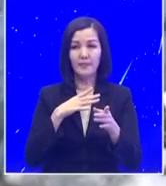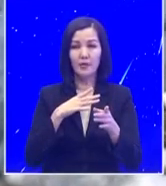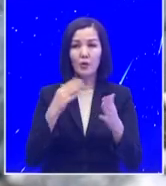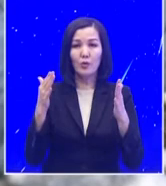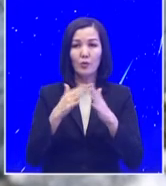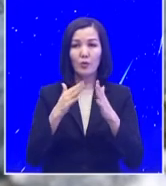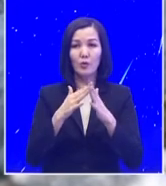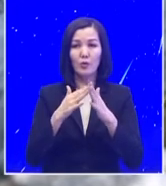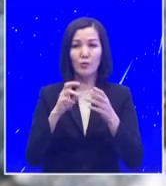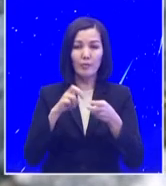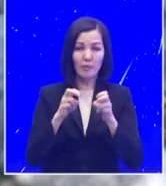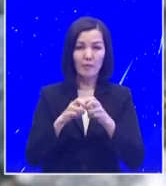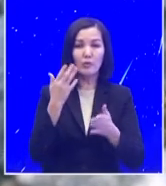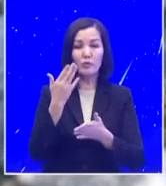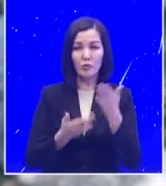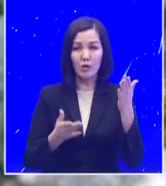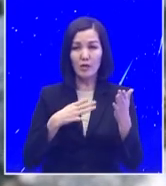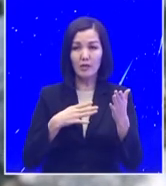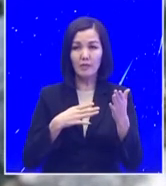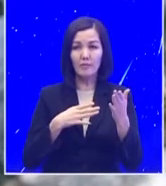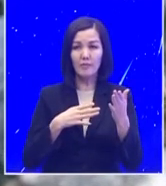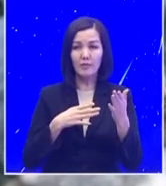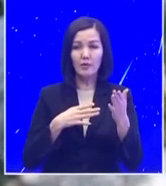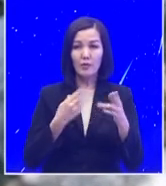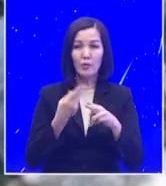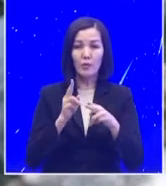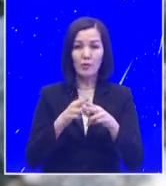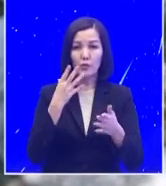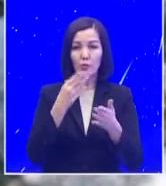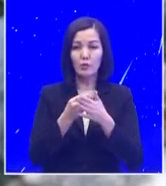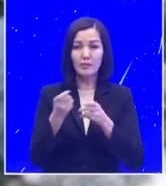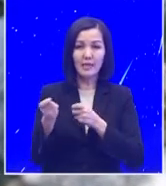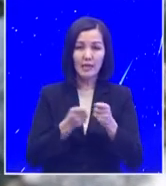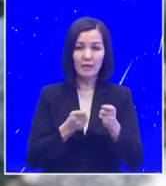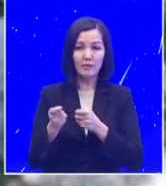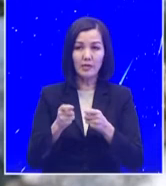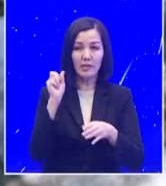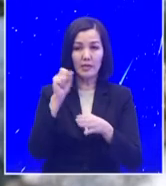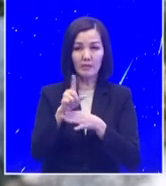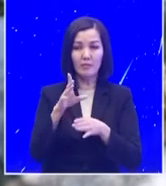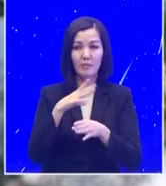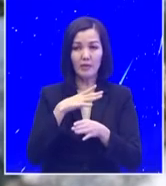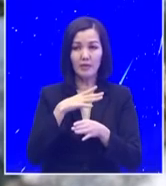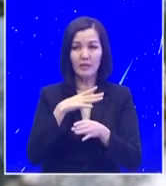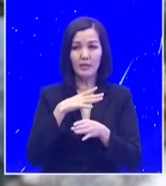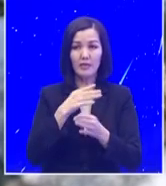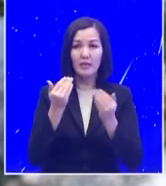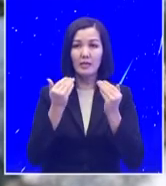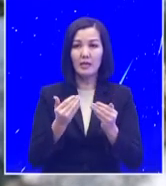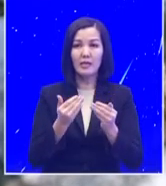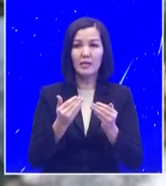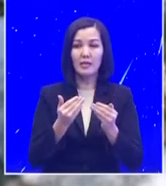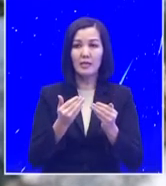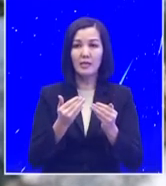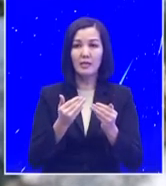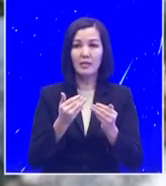Үй тұрғын мәселесі жөнінде. Үй тұрғын мәселесі осы өзіміздің әкімшілікке тапсырма берілді. енді құдай бұрса